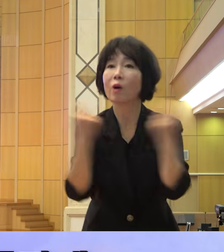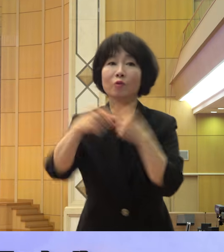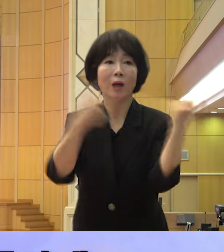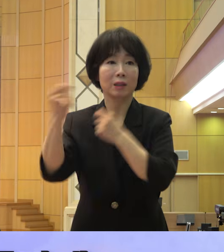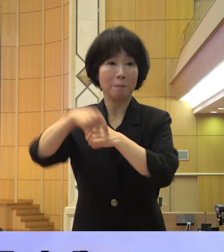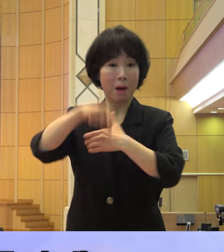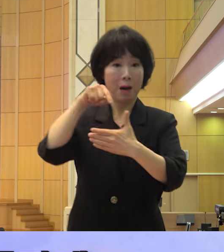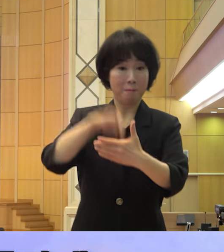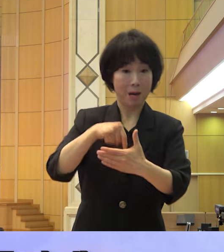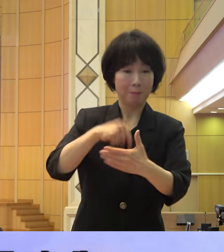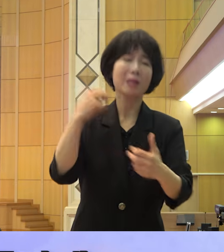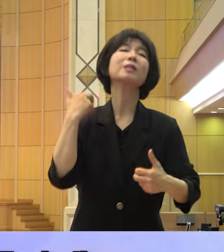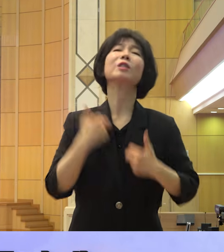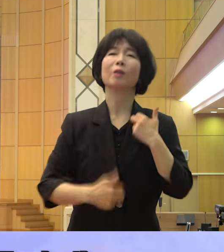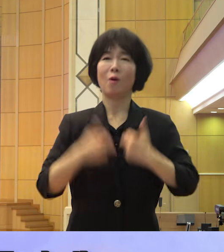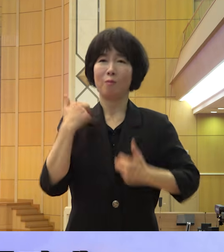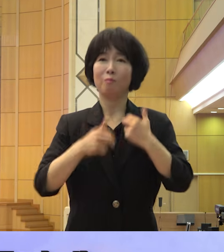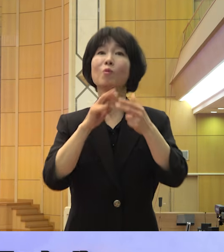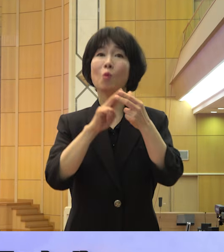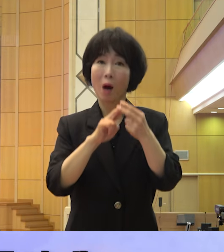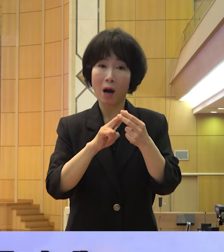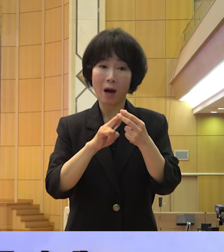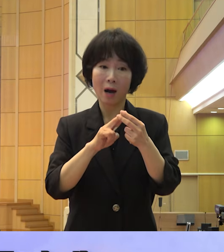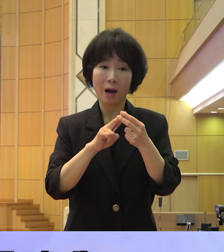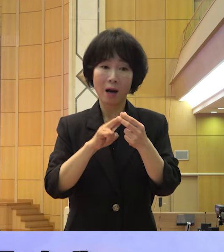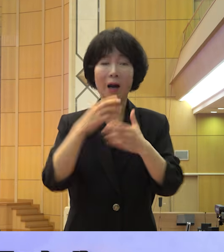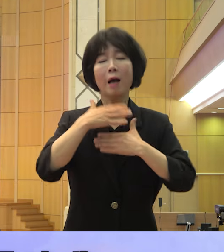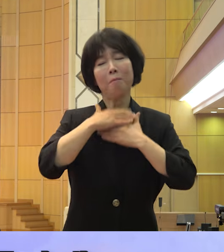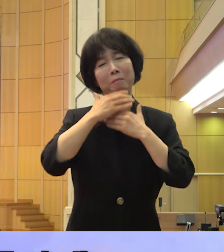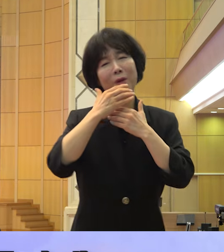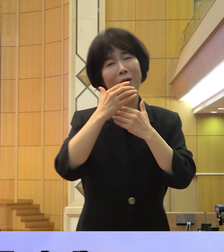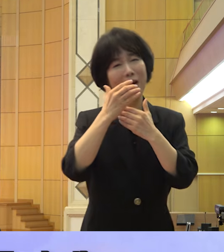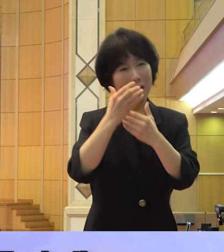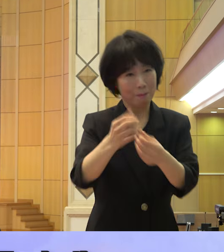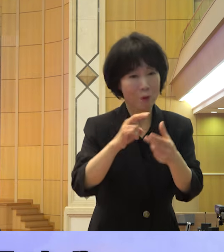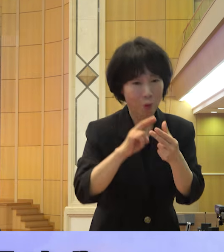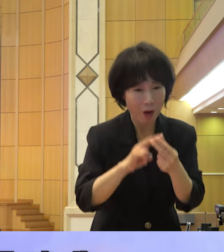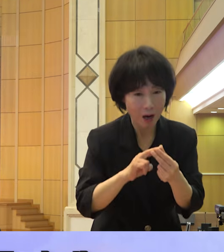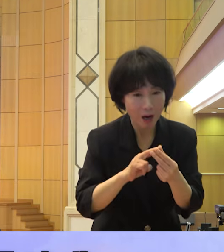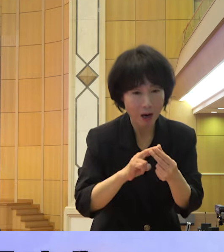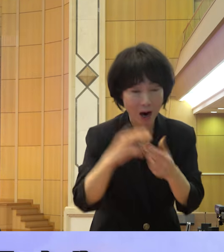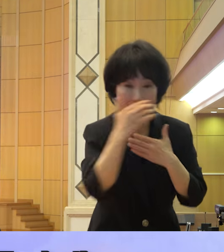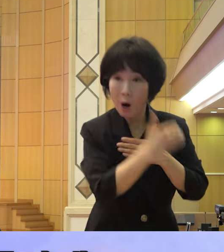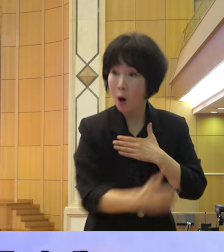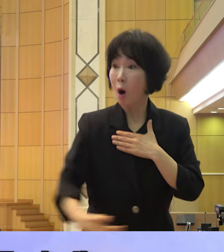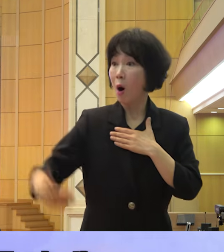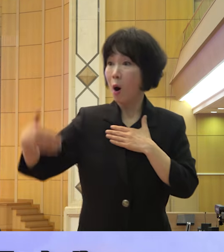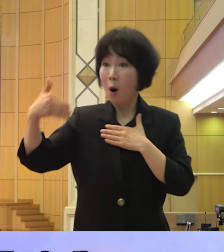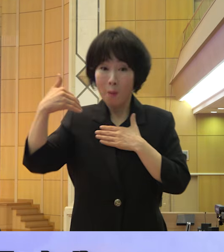마음의 즐거움과 평안함과